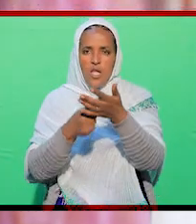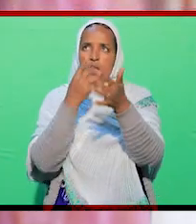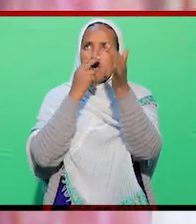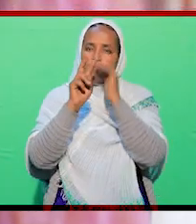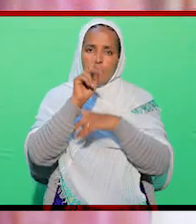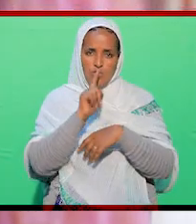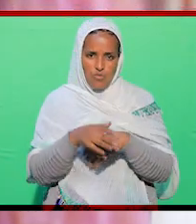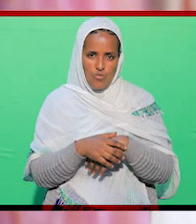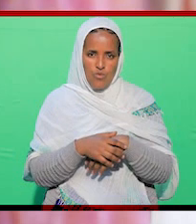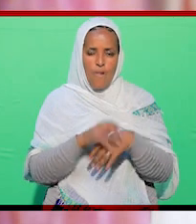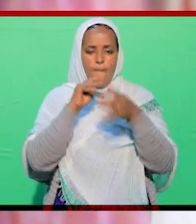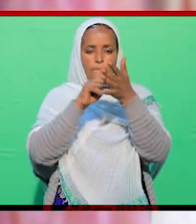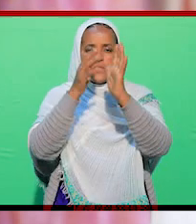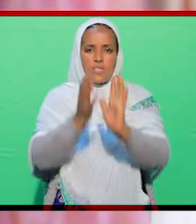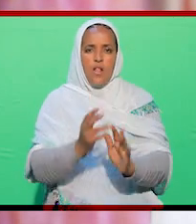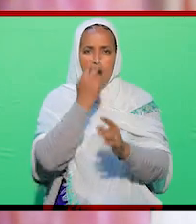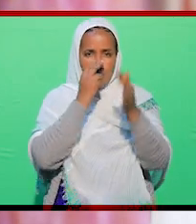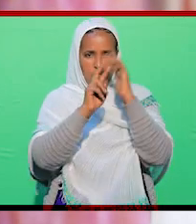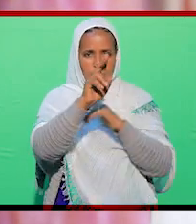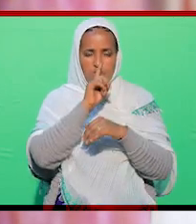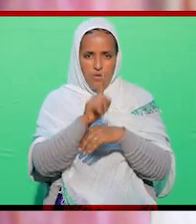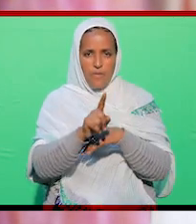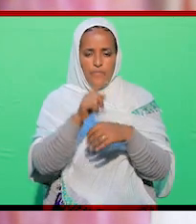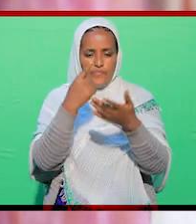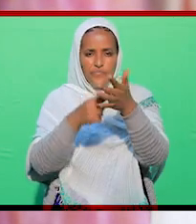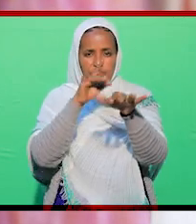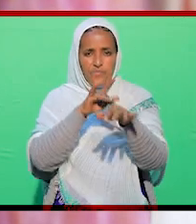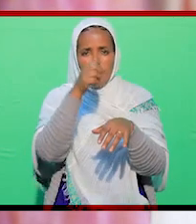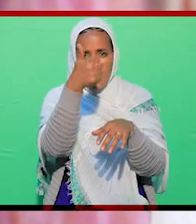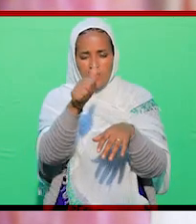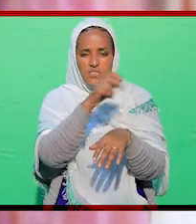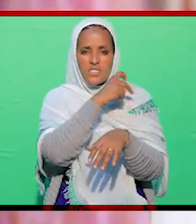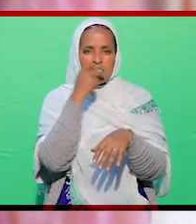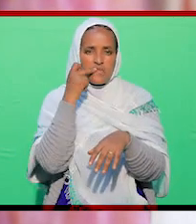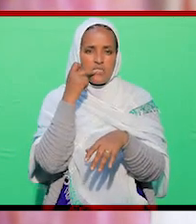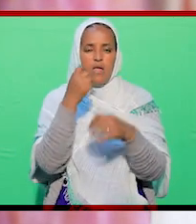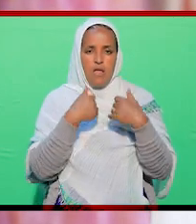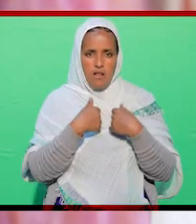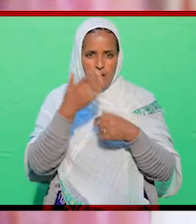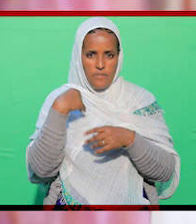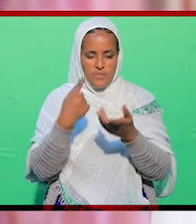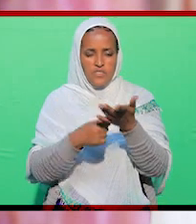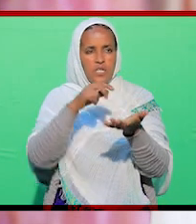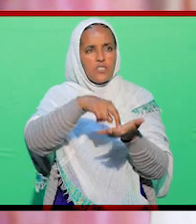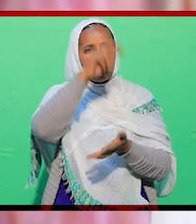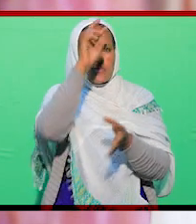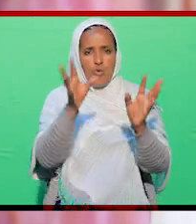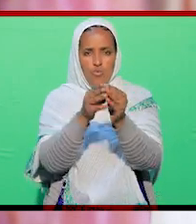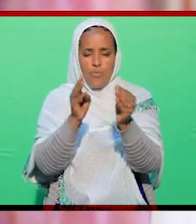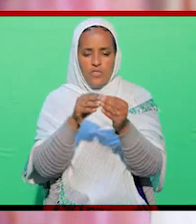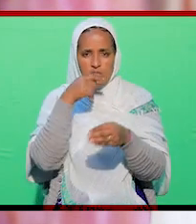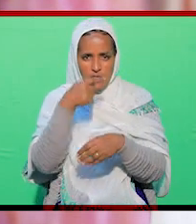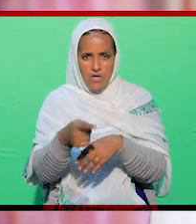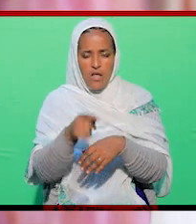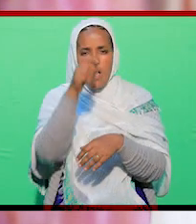ደናግል እናገኛለን። ይህ ትንቢት ነው፣ ምሳሌያዊ ትንቢት ነው። እዚህ ላይ አስር ደናግል ነበሩ ብሎ ነው የሚገልጸው